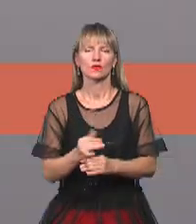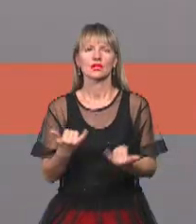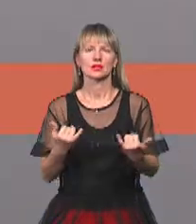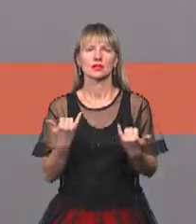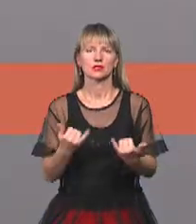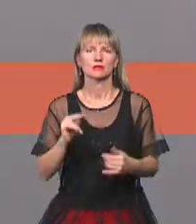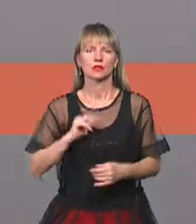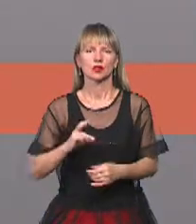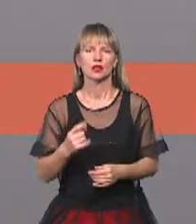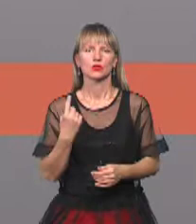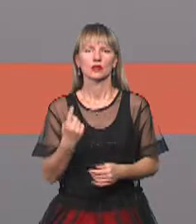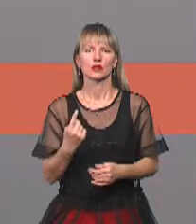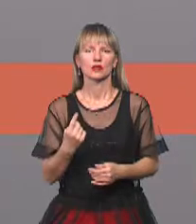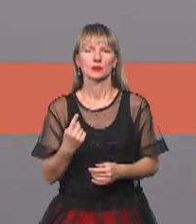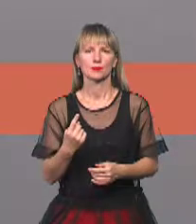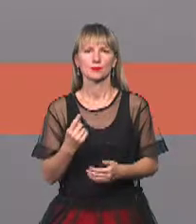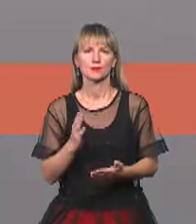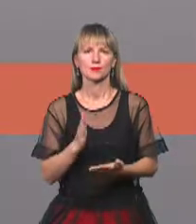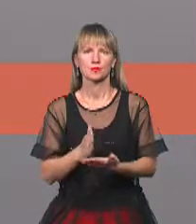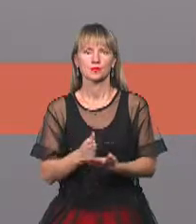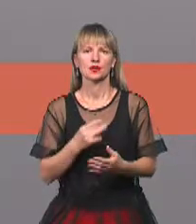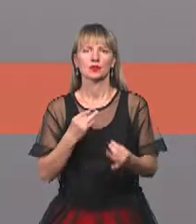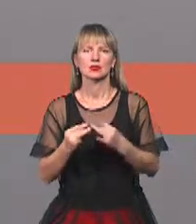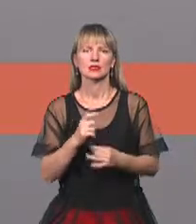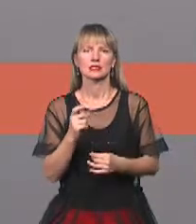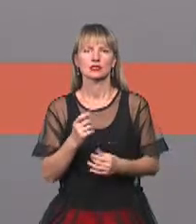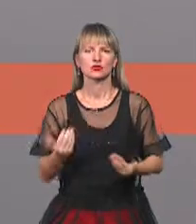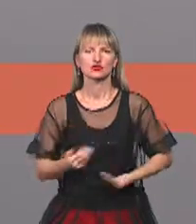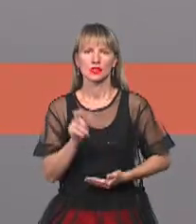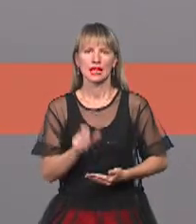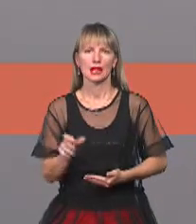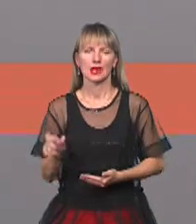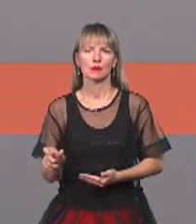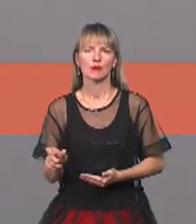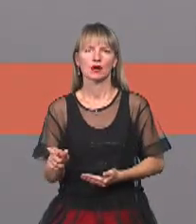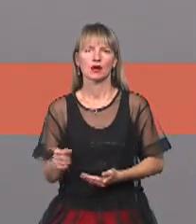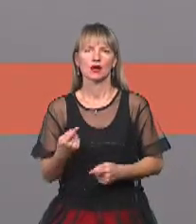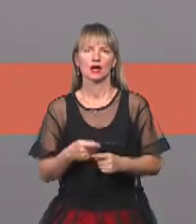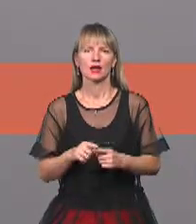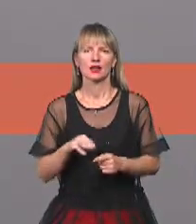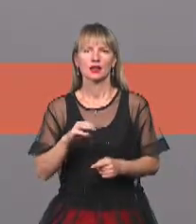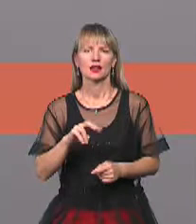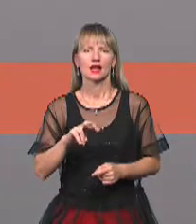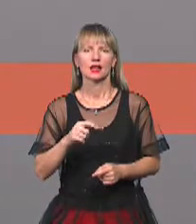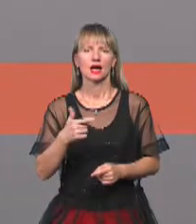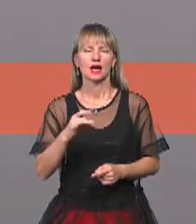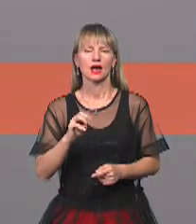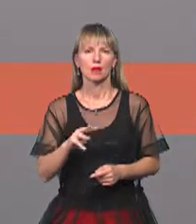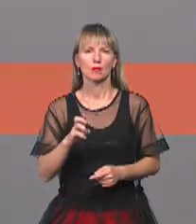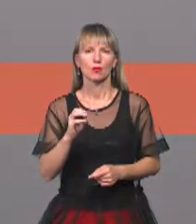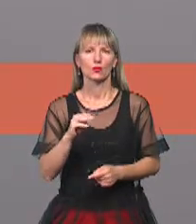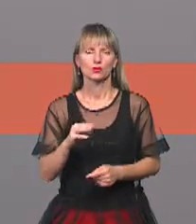ще працюємо над ще одним каналом спілкування з мешканцем. Це телеграм-бот. Це такий